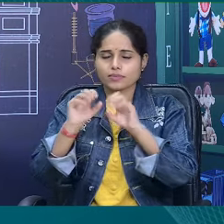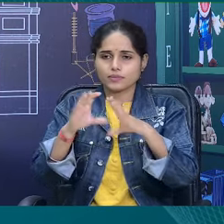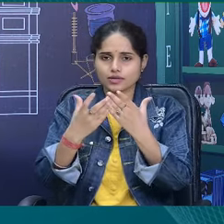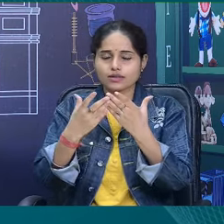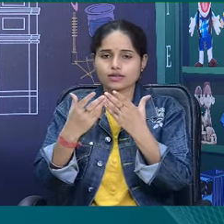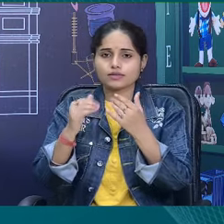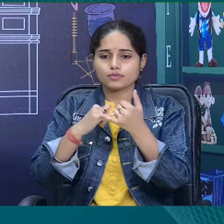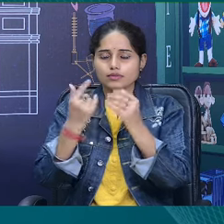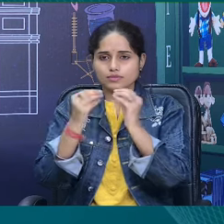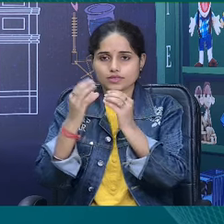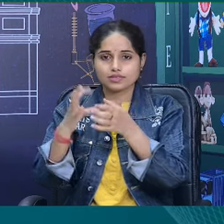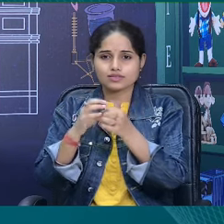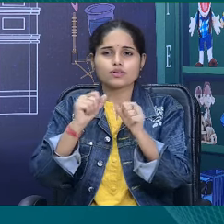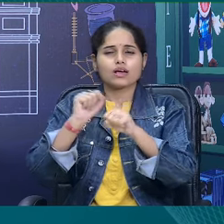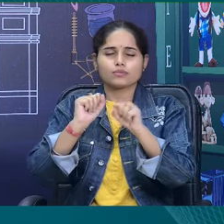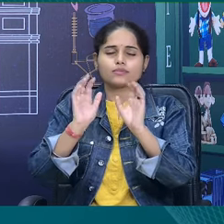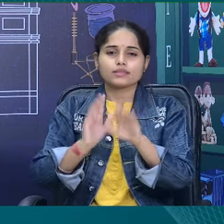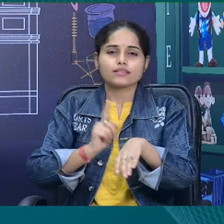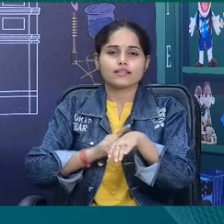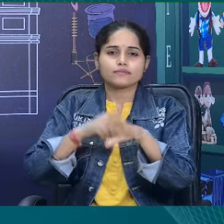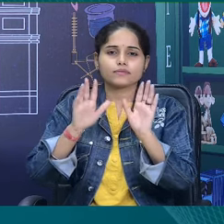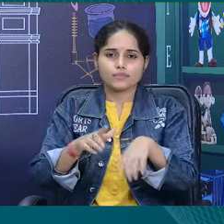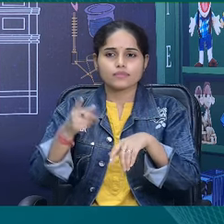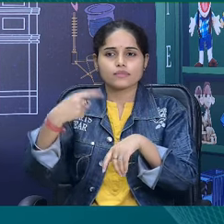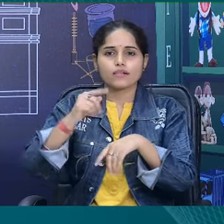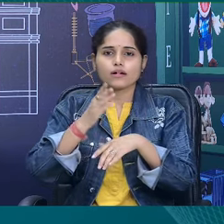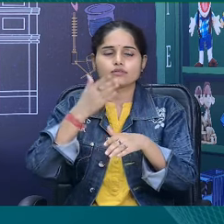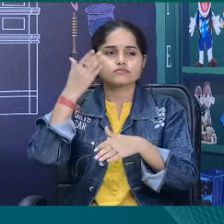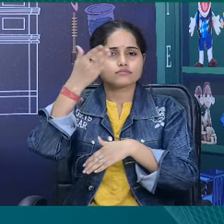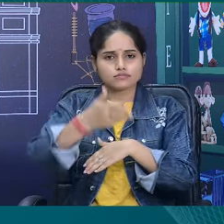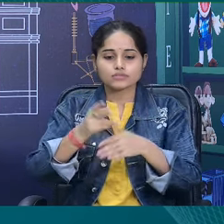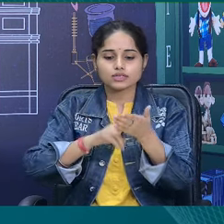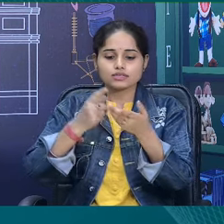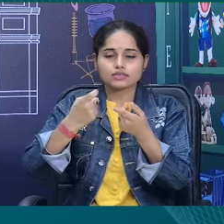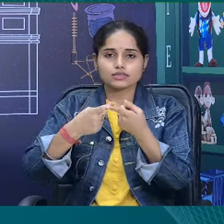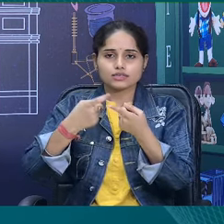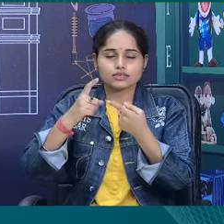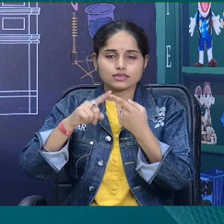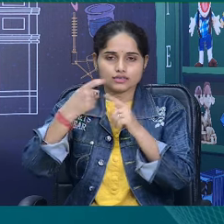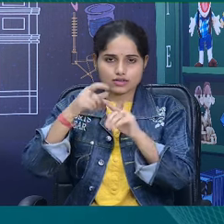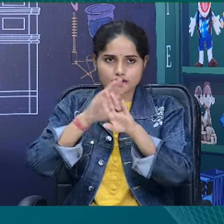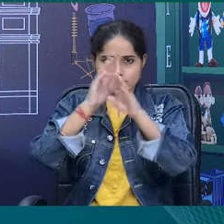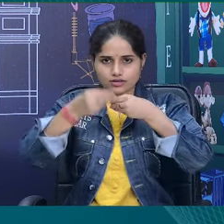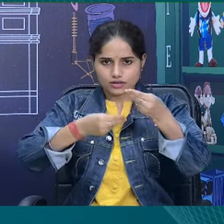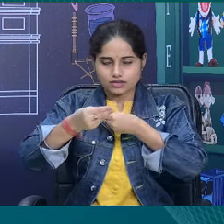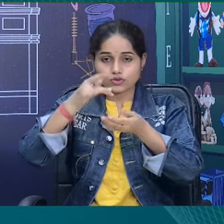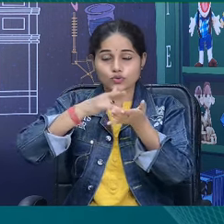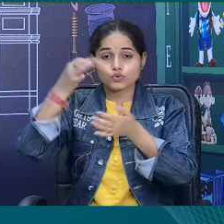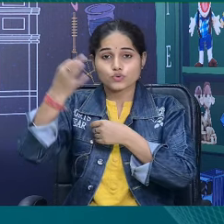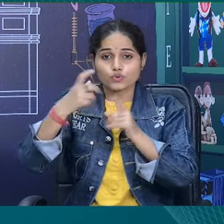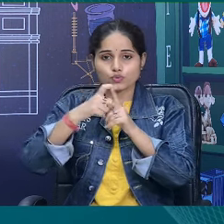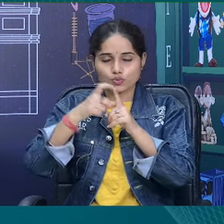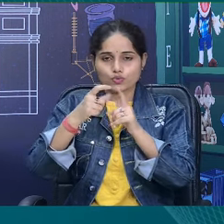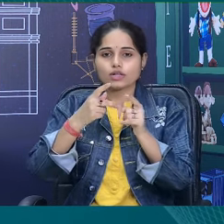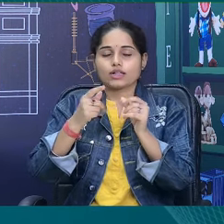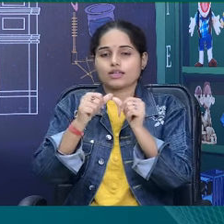आपके पास ऑप्शंस अभी भी अवेलेबल हैं आप विजिट कर सकते हैं एनसीईआरटी के सेल्स काउंटर्स पर जो अवेलेबल है न्यू डेल्ली अहमदाबाद